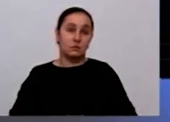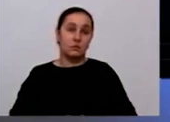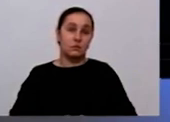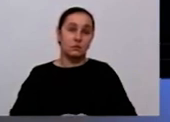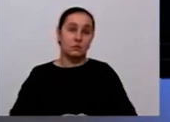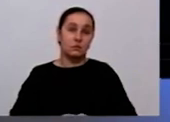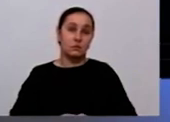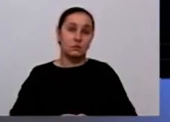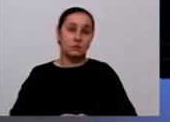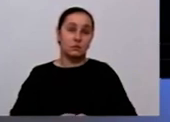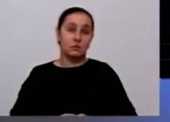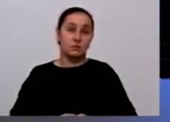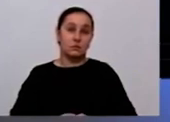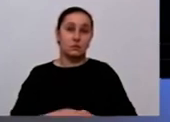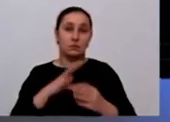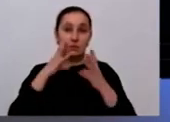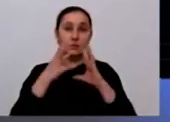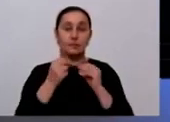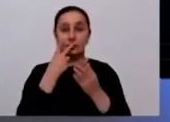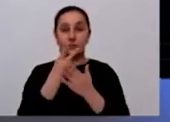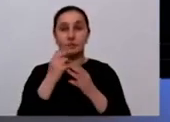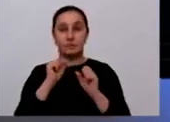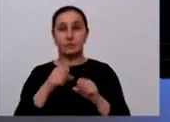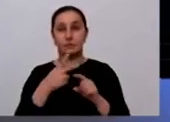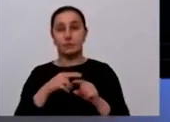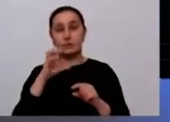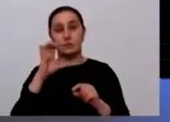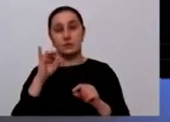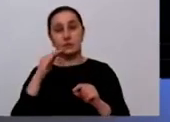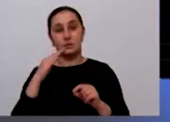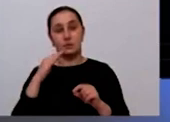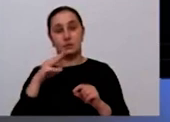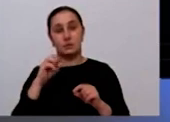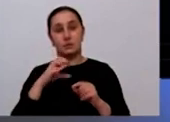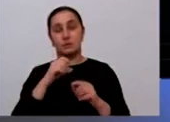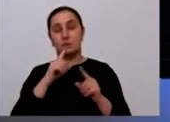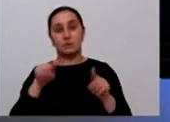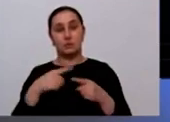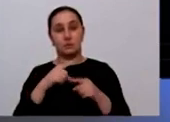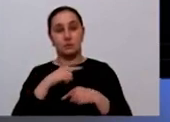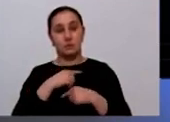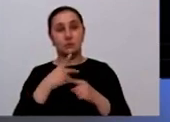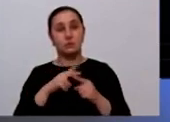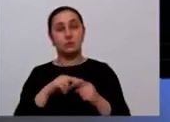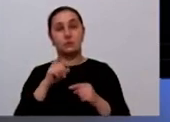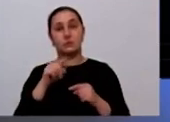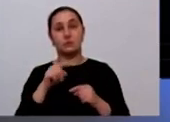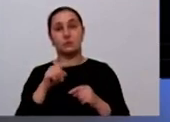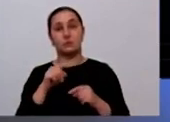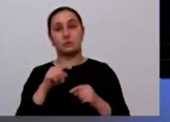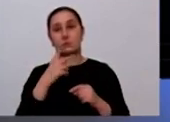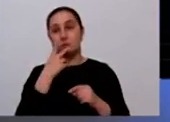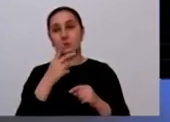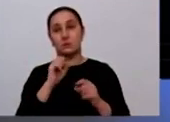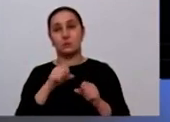Endi esa umumiy ko'rinishni ko'rishingiz mumkin. Demak, svetoforimiz nihoyasiga yetdi. Demak,